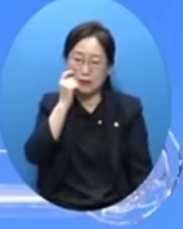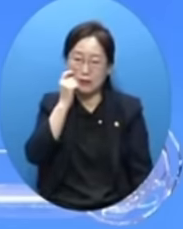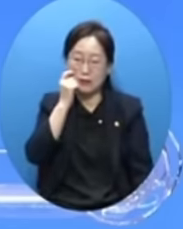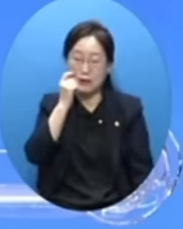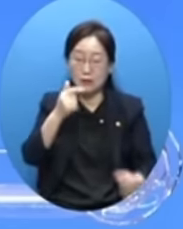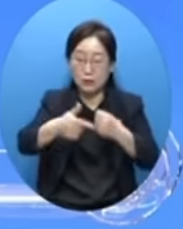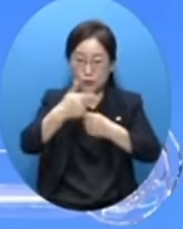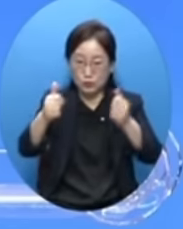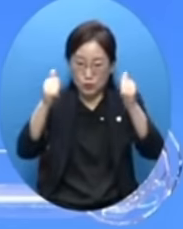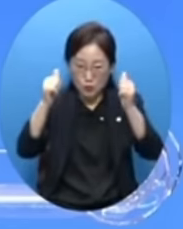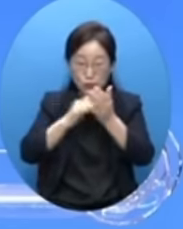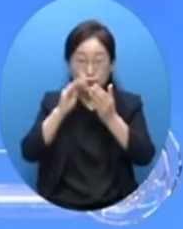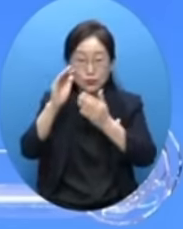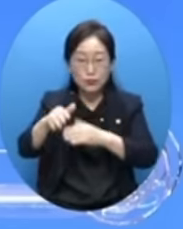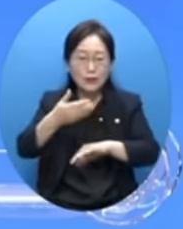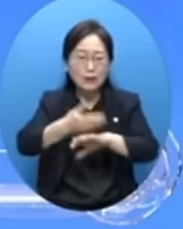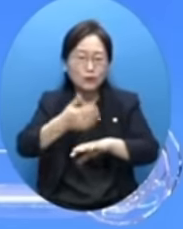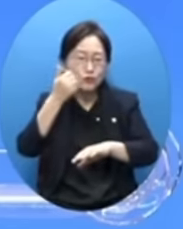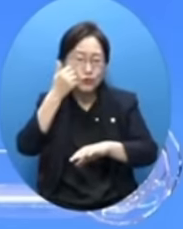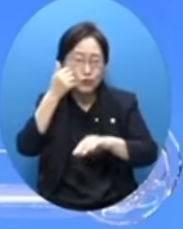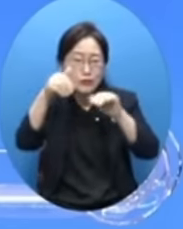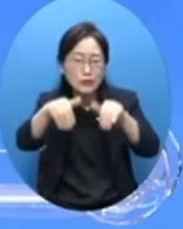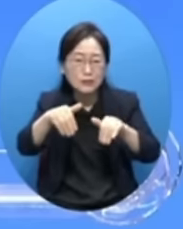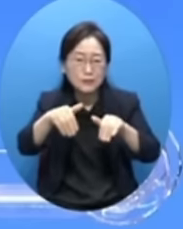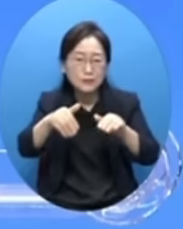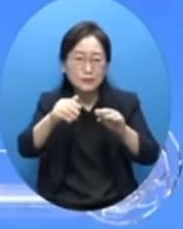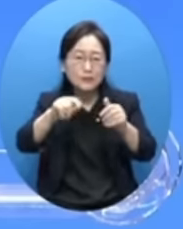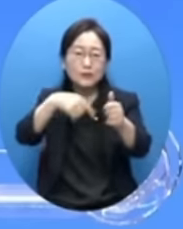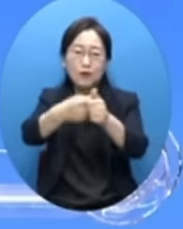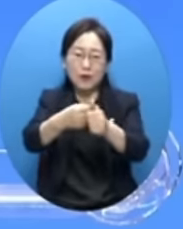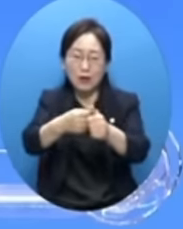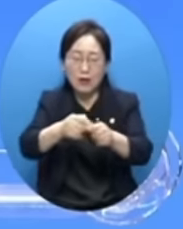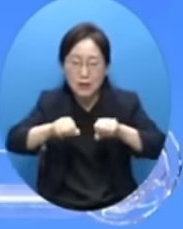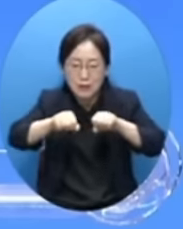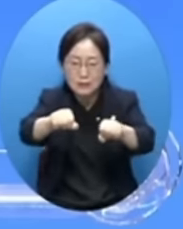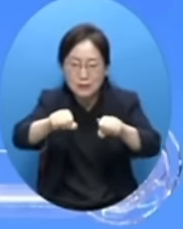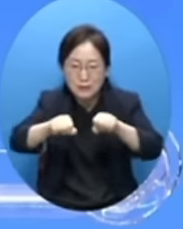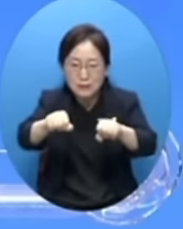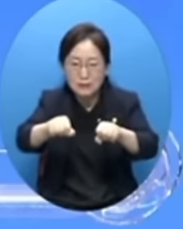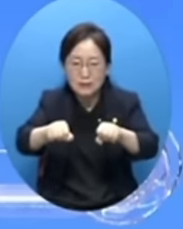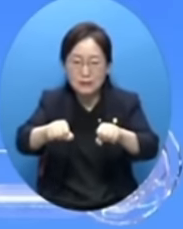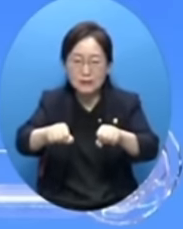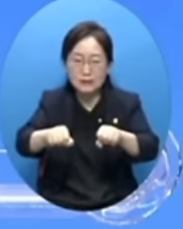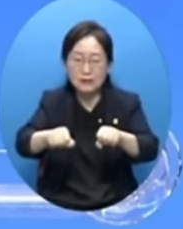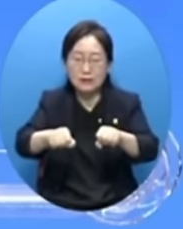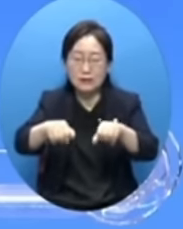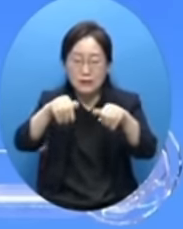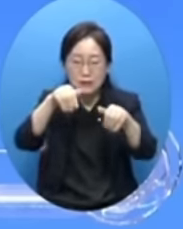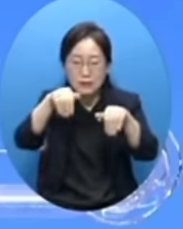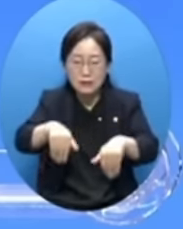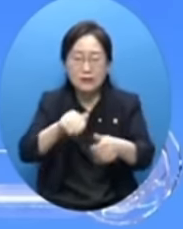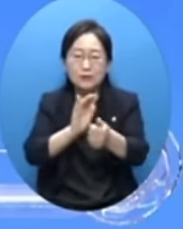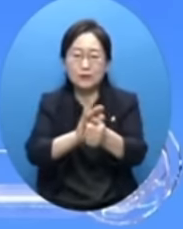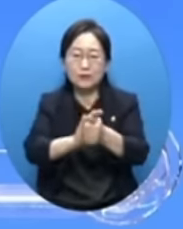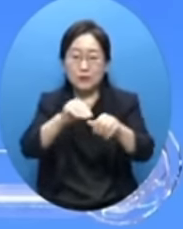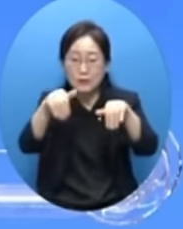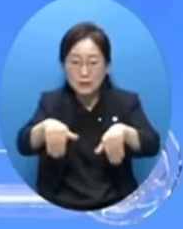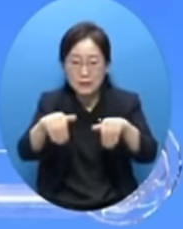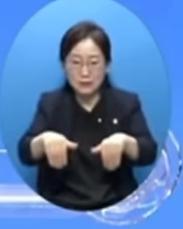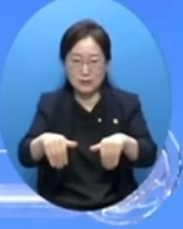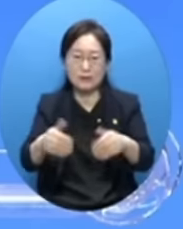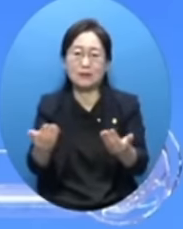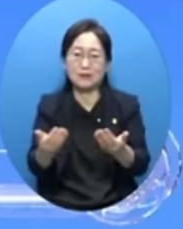초등학교 졸업하자마자 남의 집에 입주 가사 도우미로 들어가서 그 집에서 가정일을 돌보면서